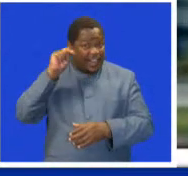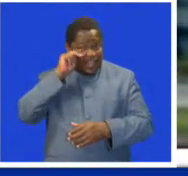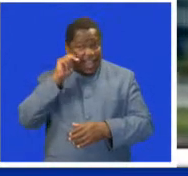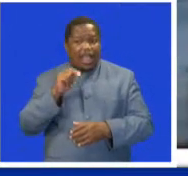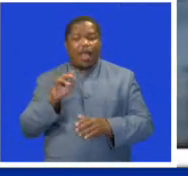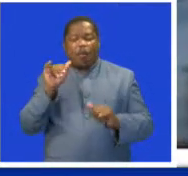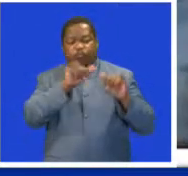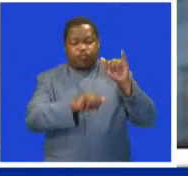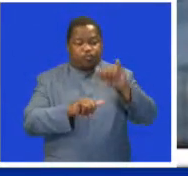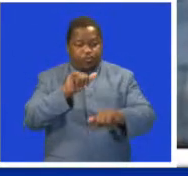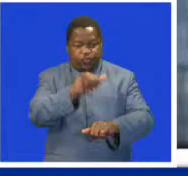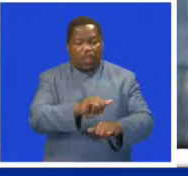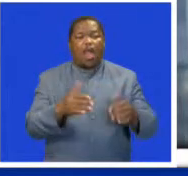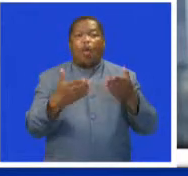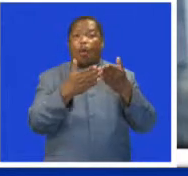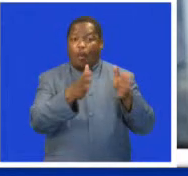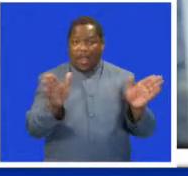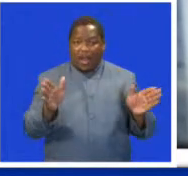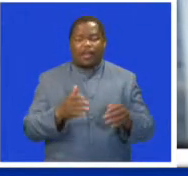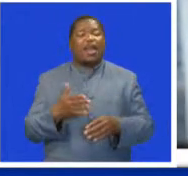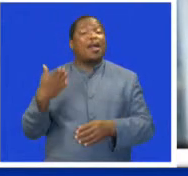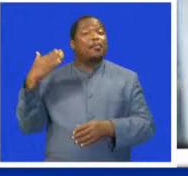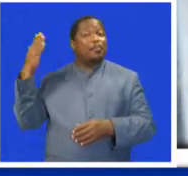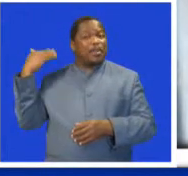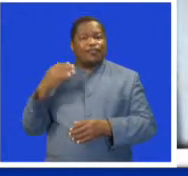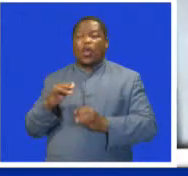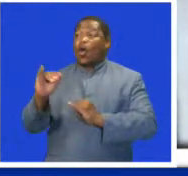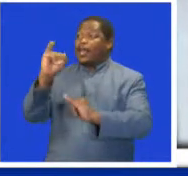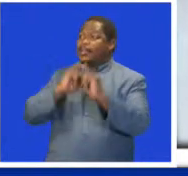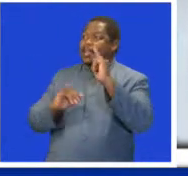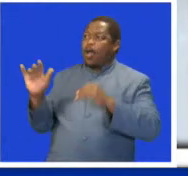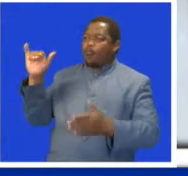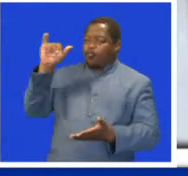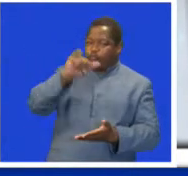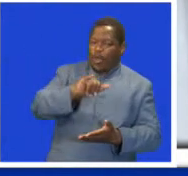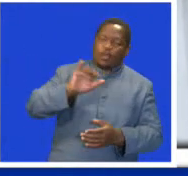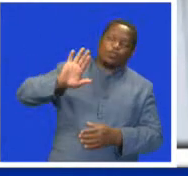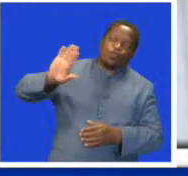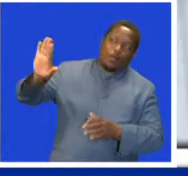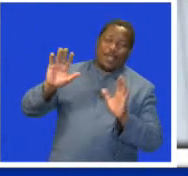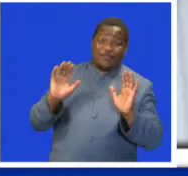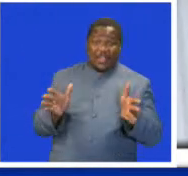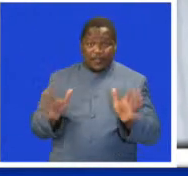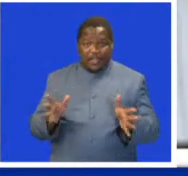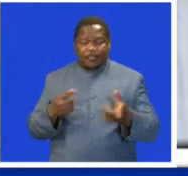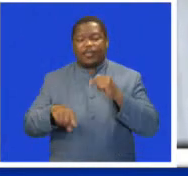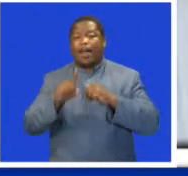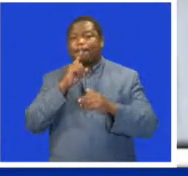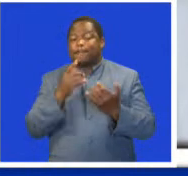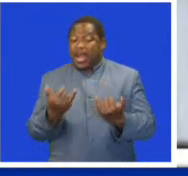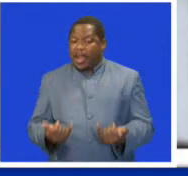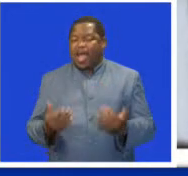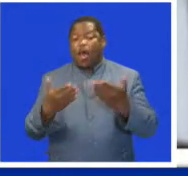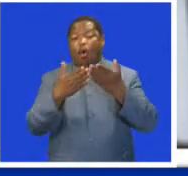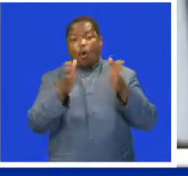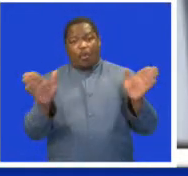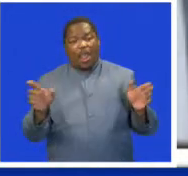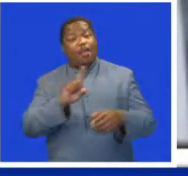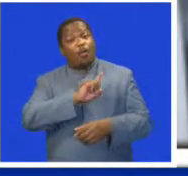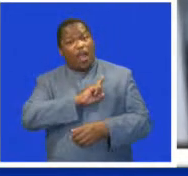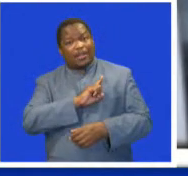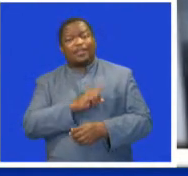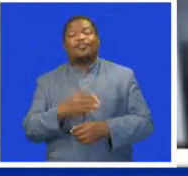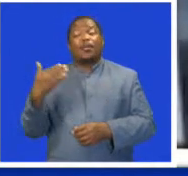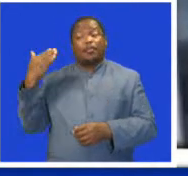lebekamisiwe kuvikela kwanza kwemkhuhlane i-COVID-19 kulela live. Bamfu labahamba ngetindiza labachamuka kulamanye emave